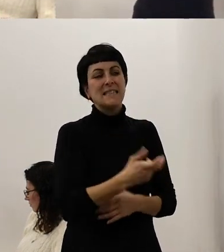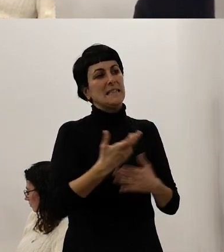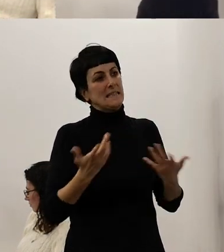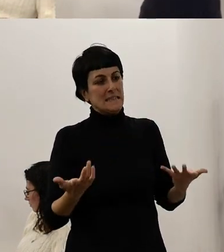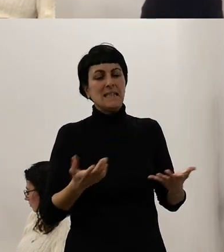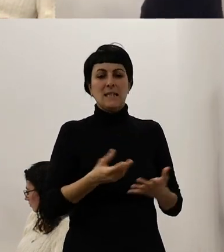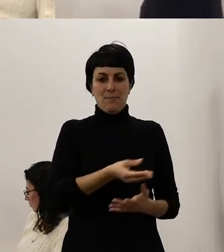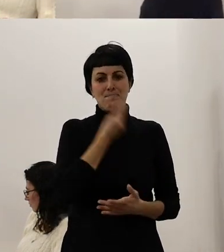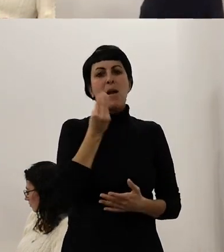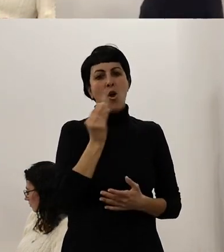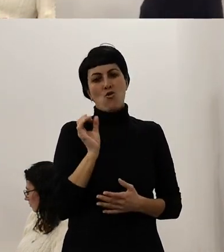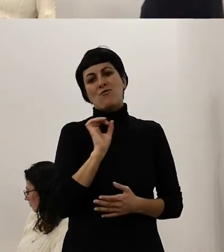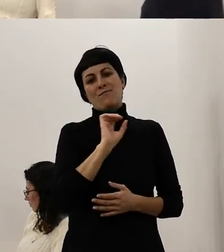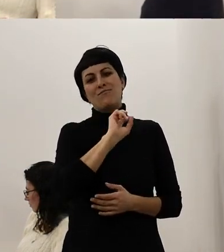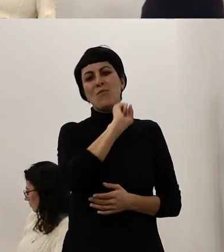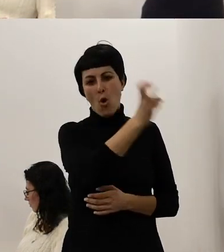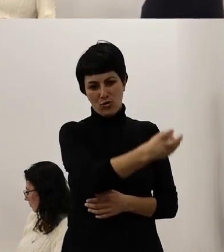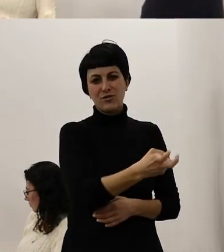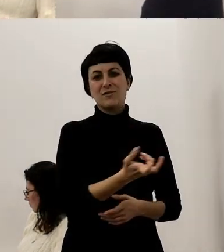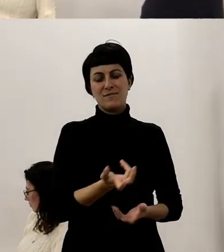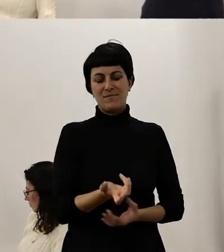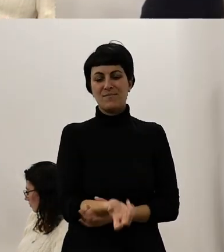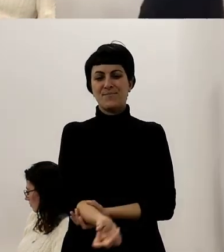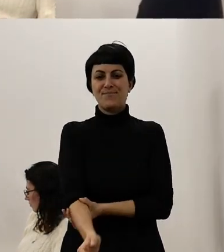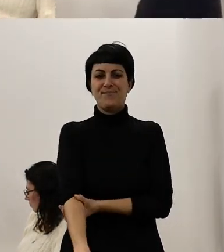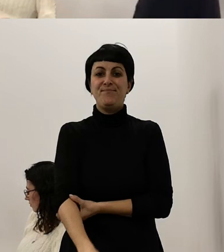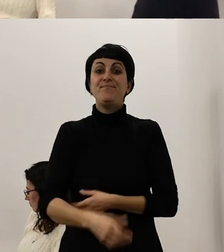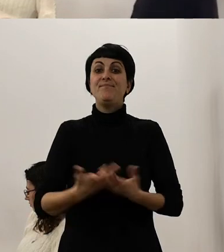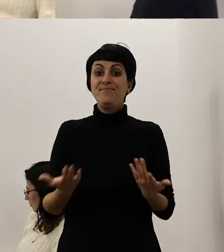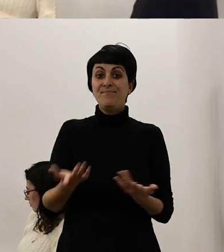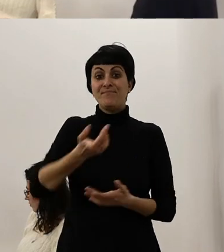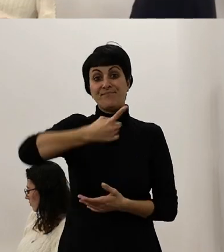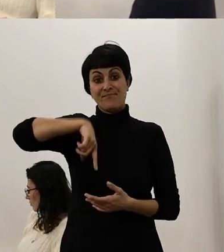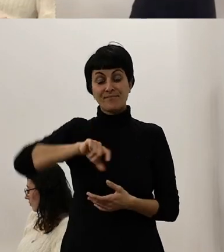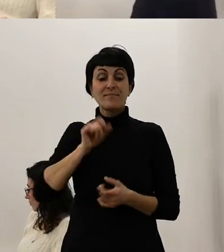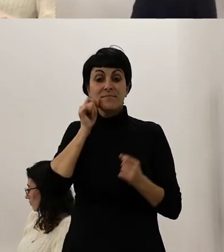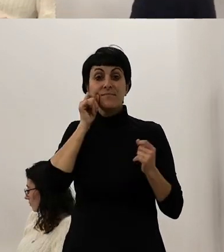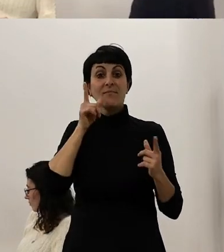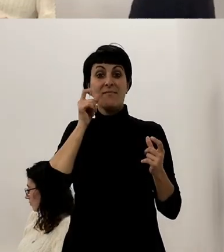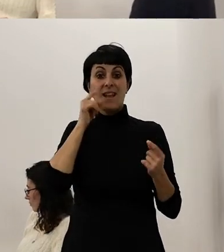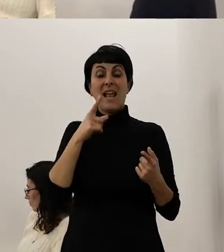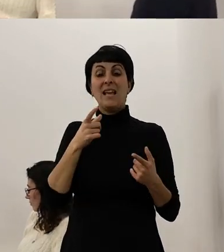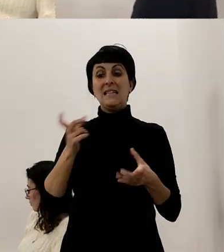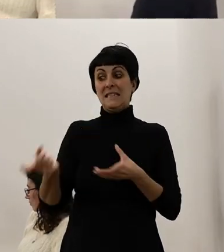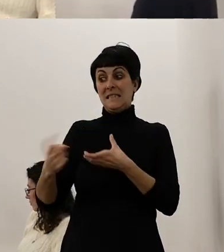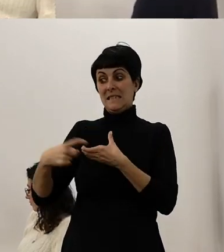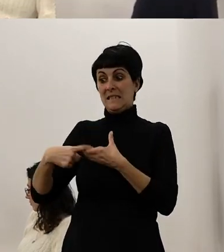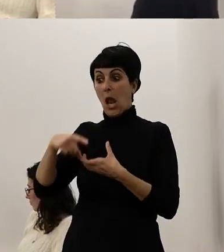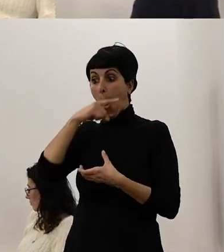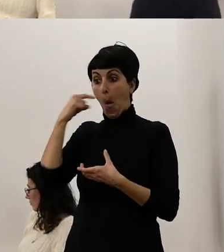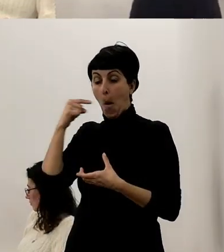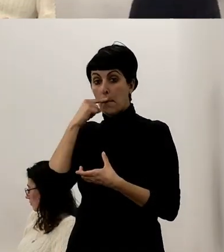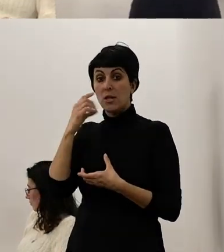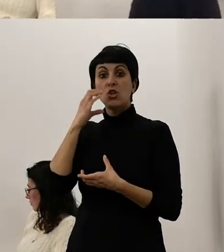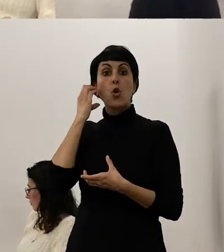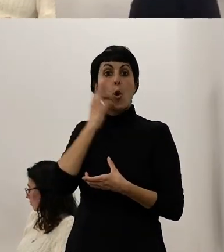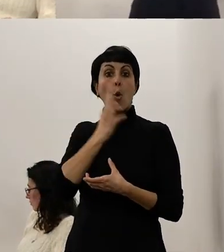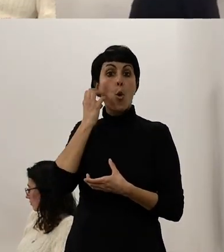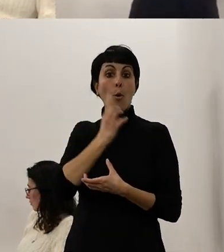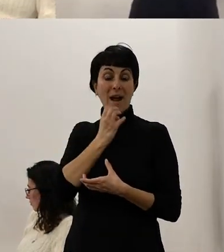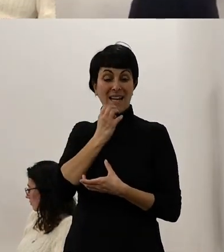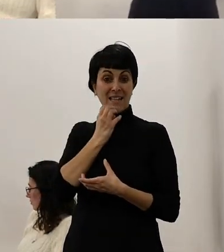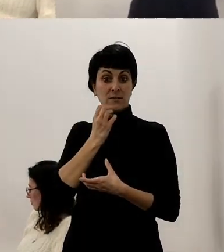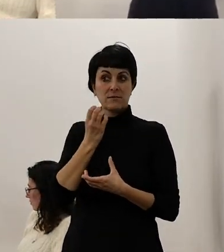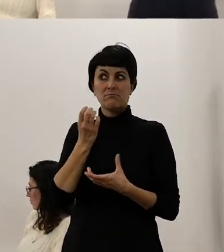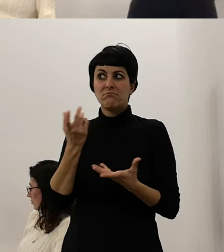que també ho veiem com una mica, que si comencen a entrar molts nois a la colla de les comunitats, és com